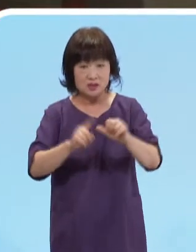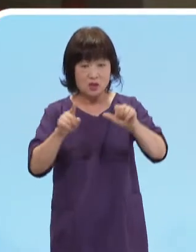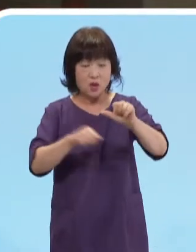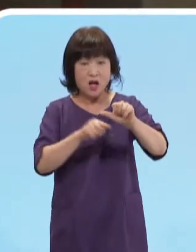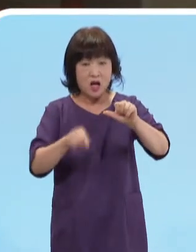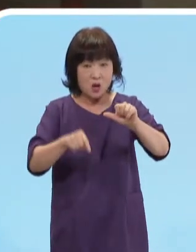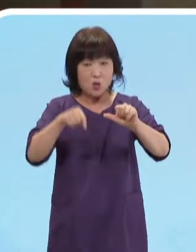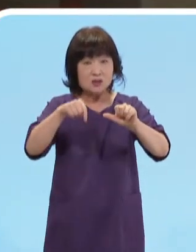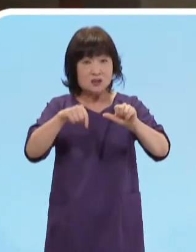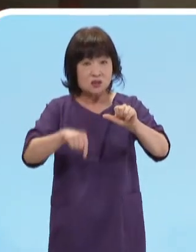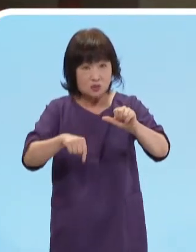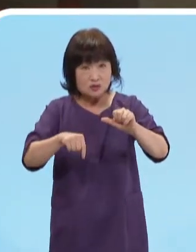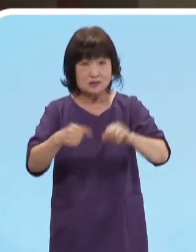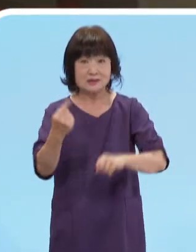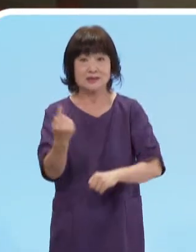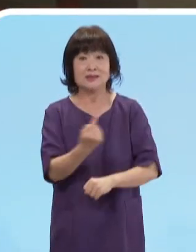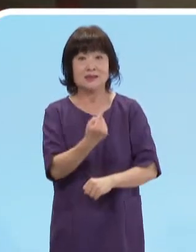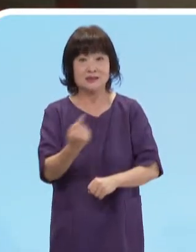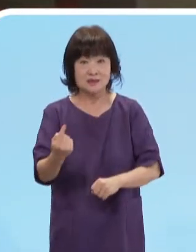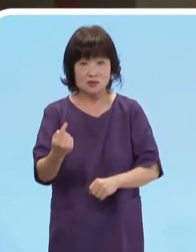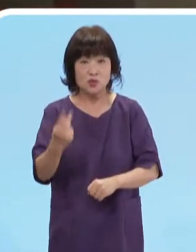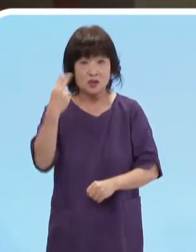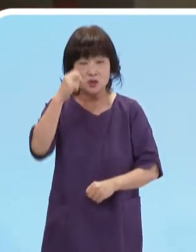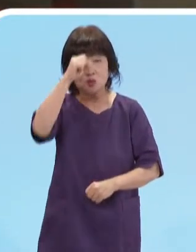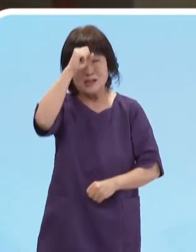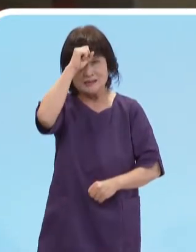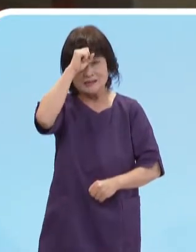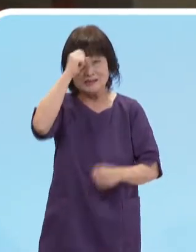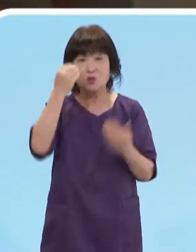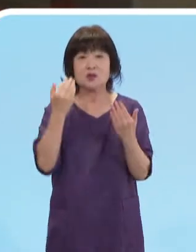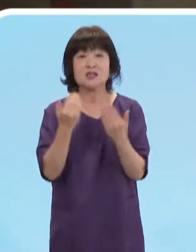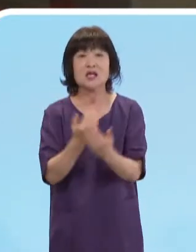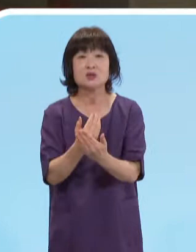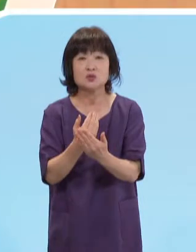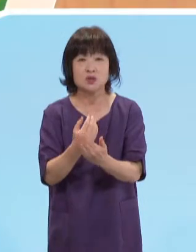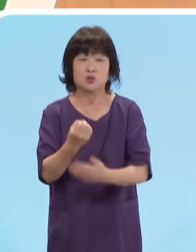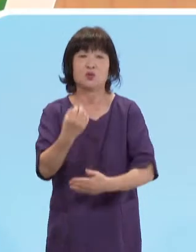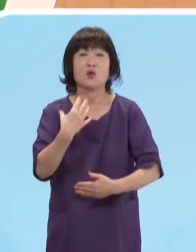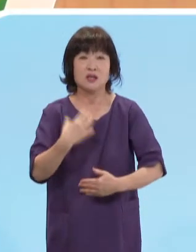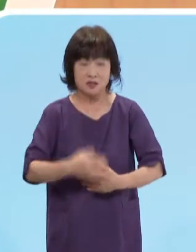5人ですよ。 そうです、5人に1人の方が認知症になると言われております。